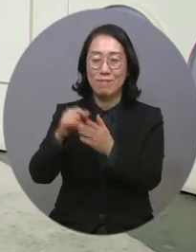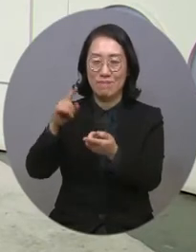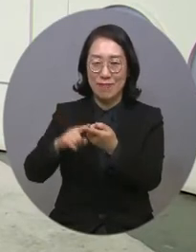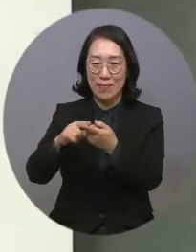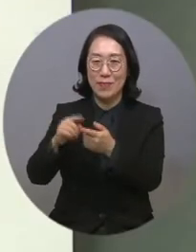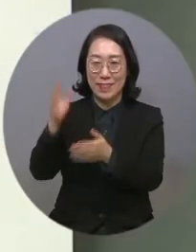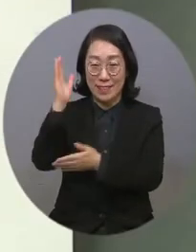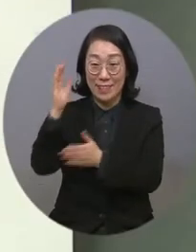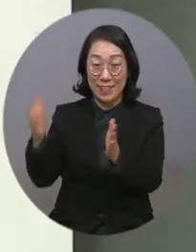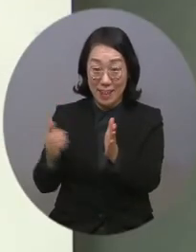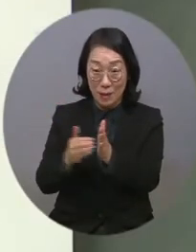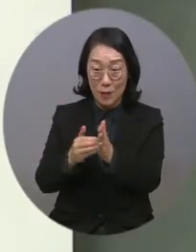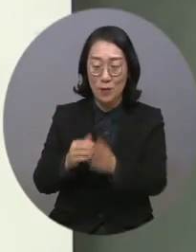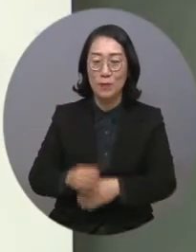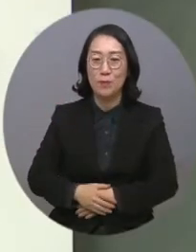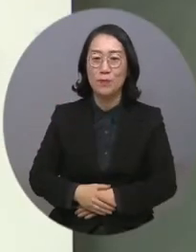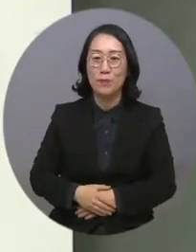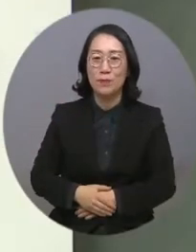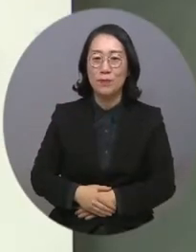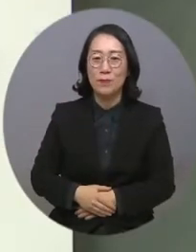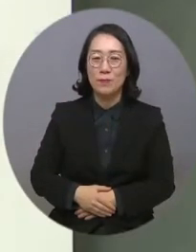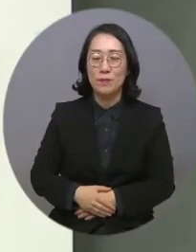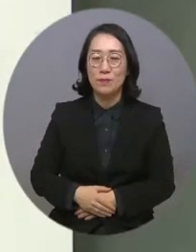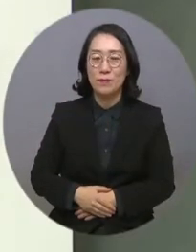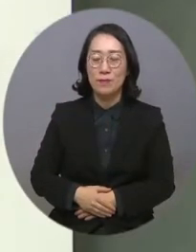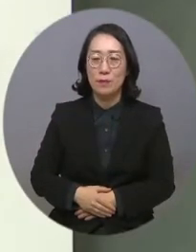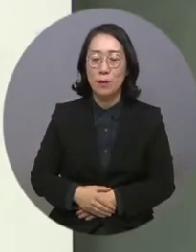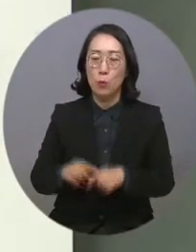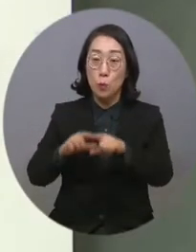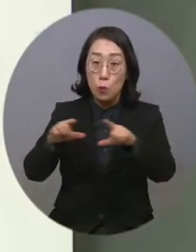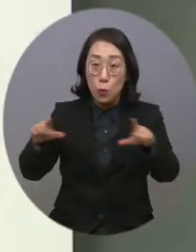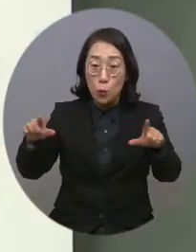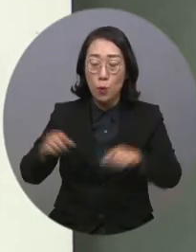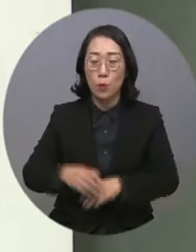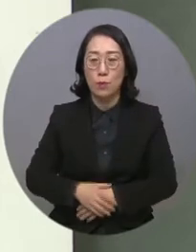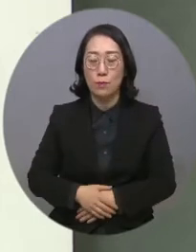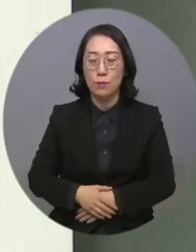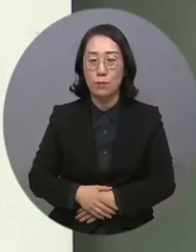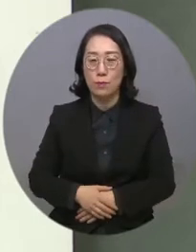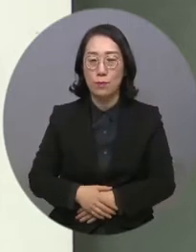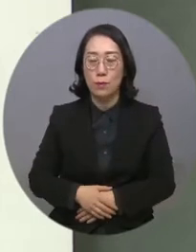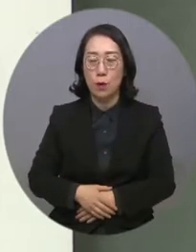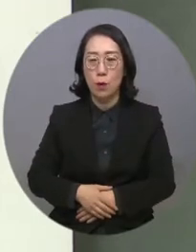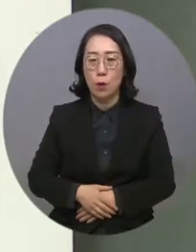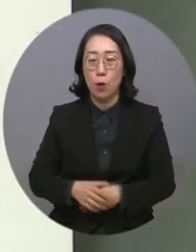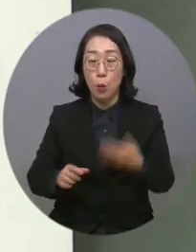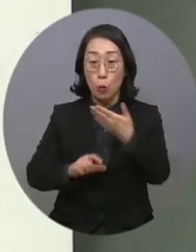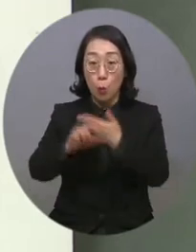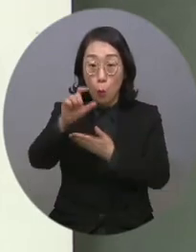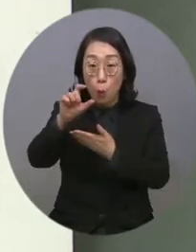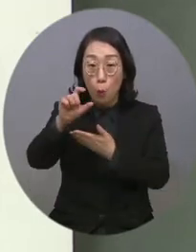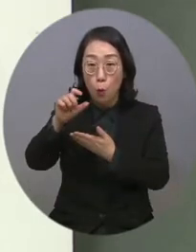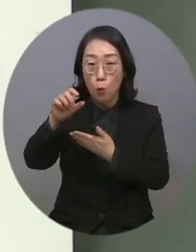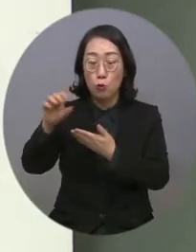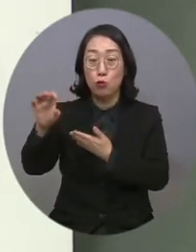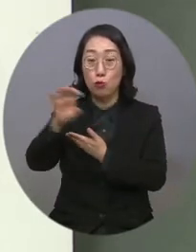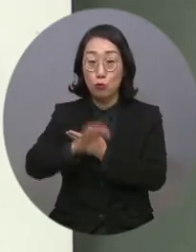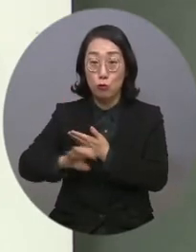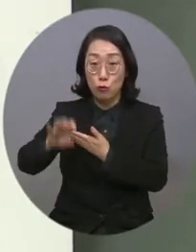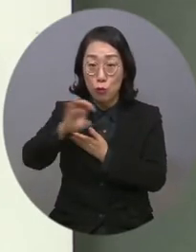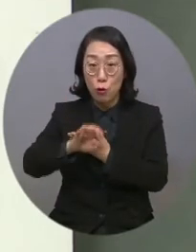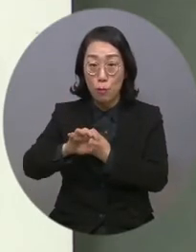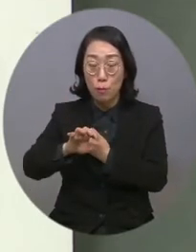하고 그 대개 남들은 동유럽권의 어학을